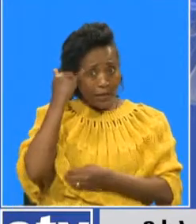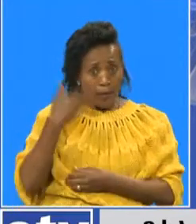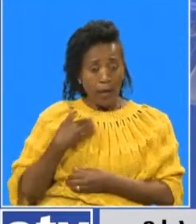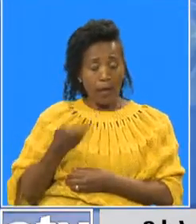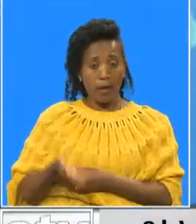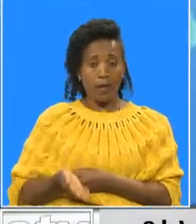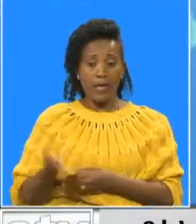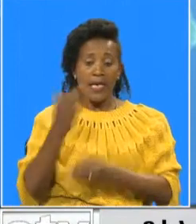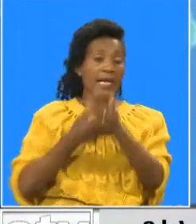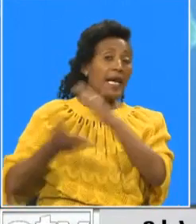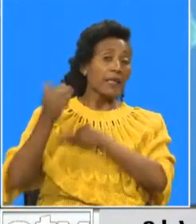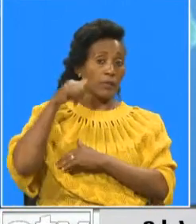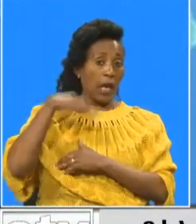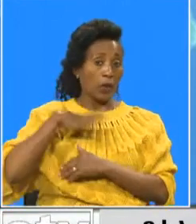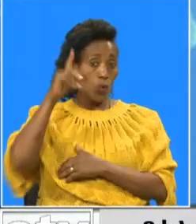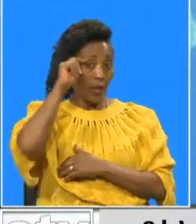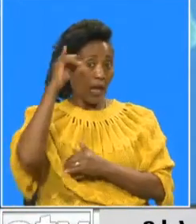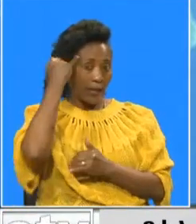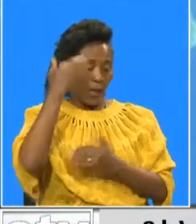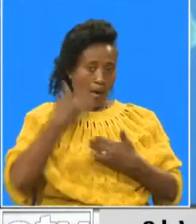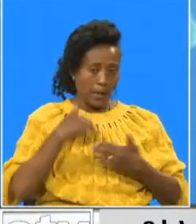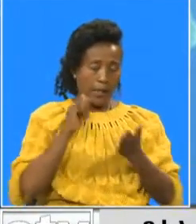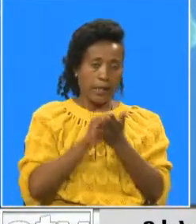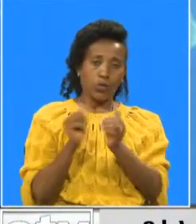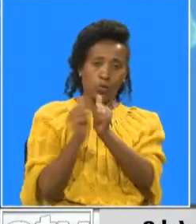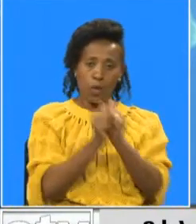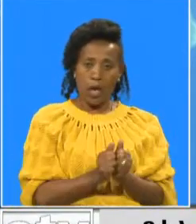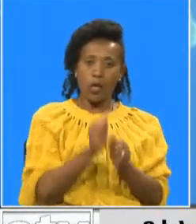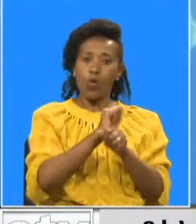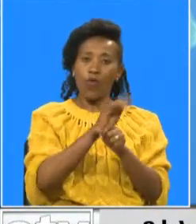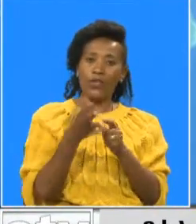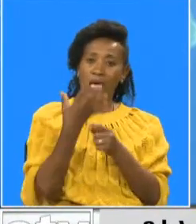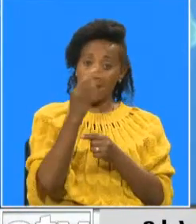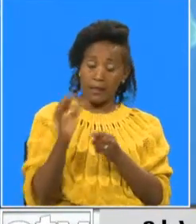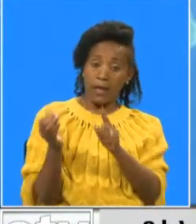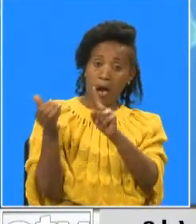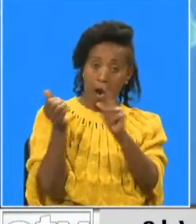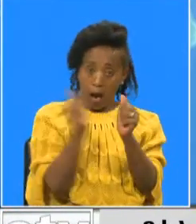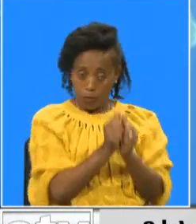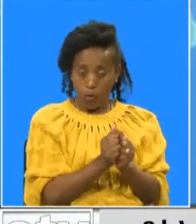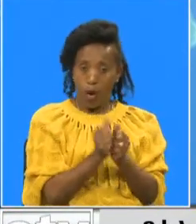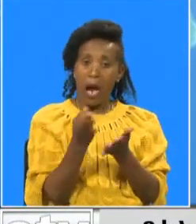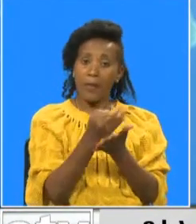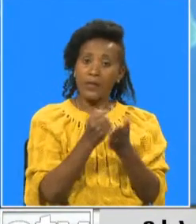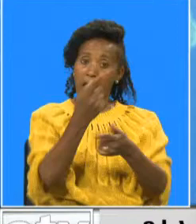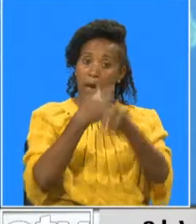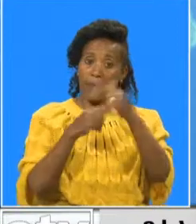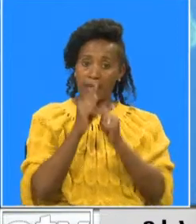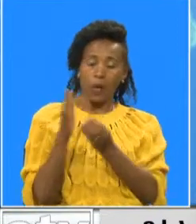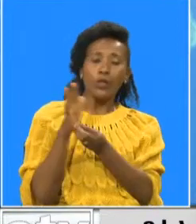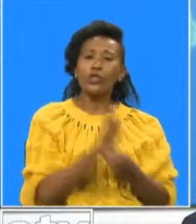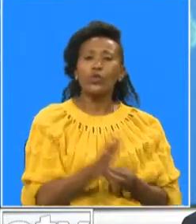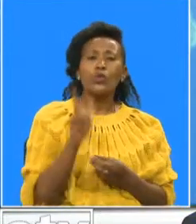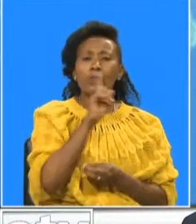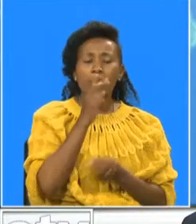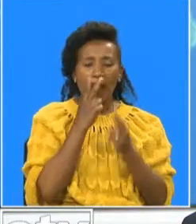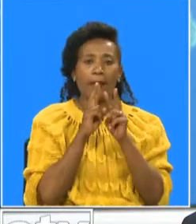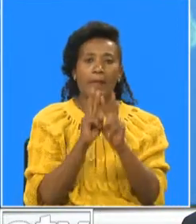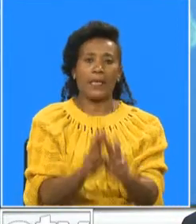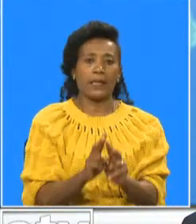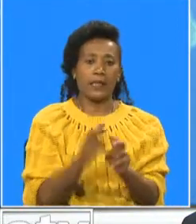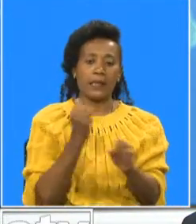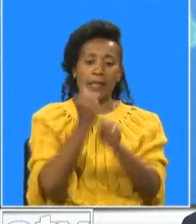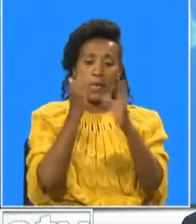ካሉት ቀደም ሲል አቶ ተካ ያነሱት ሀሳብ አለ ከዚሁ ከኮቪድ-19 ጋር በተያያዘ አምራች ዘርፉ ላይ እያሳደረ ያለውን ተጽዕኖ በተመለከተ